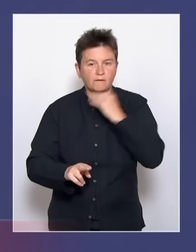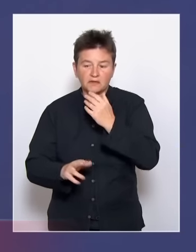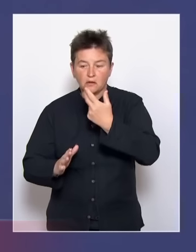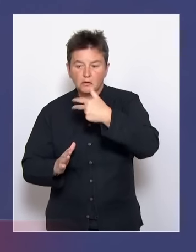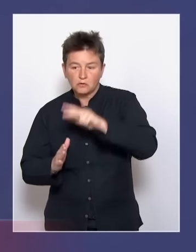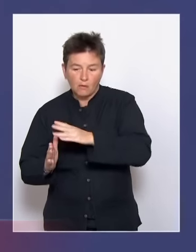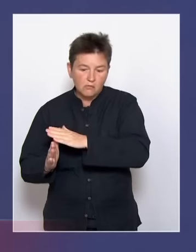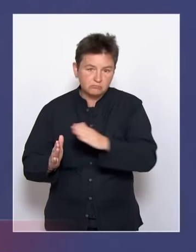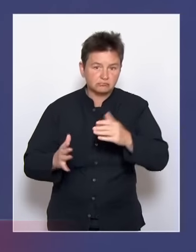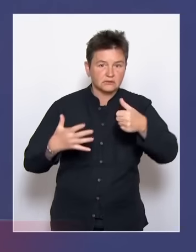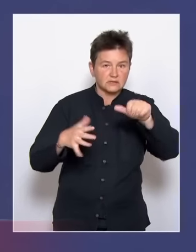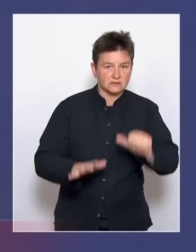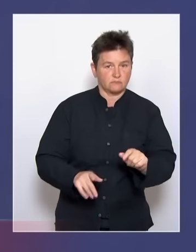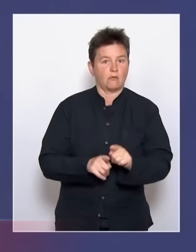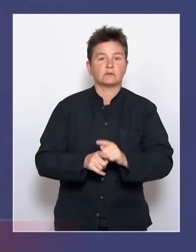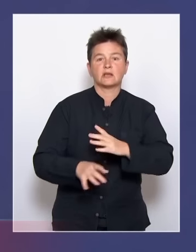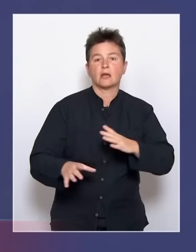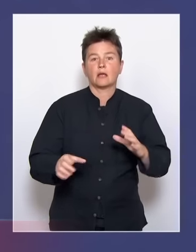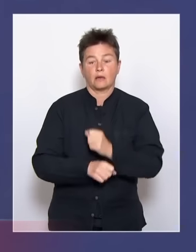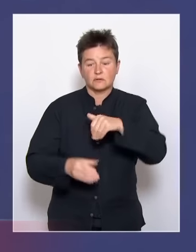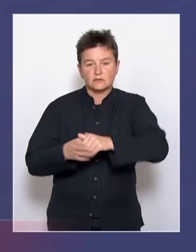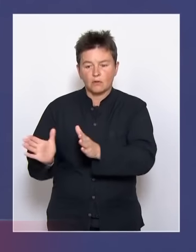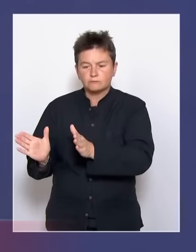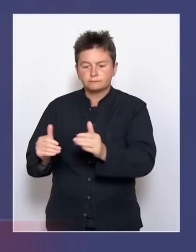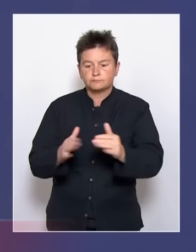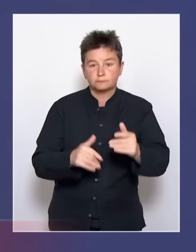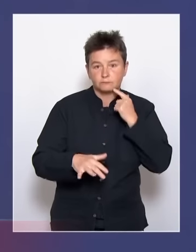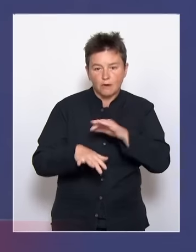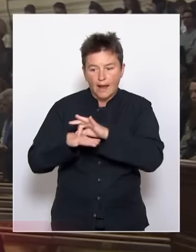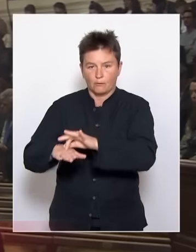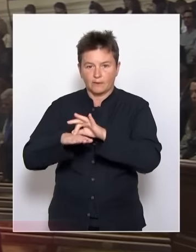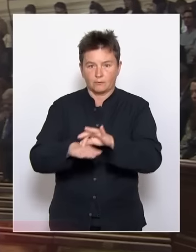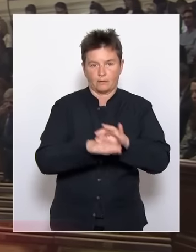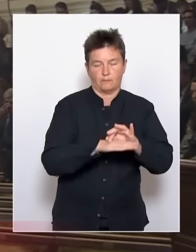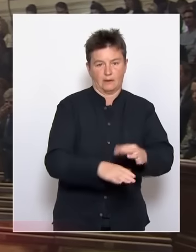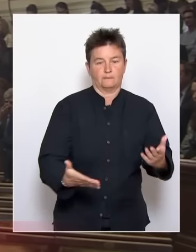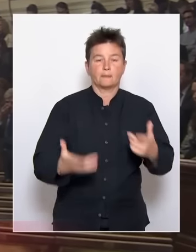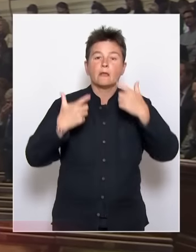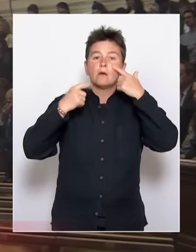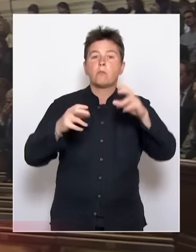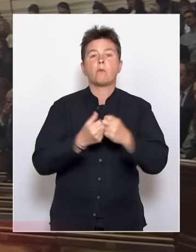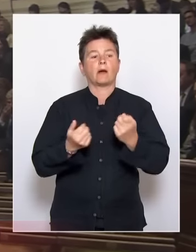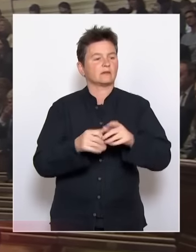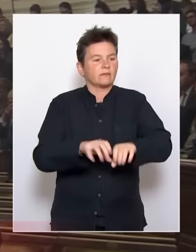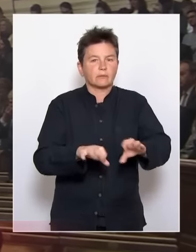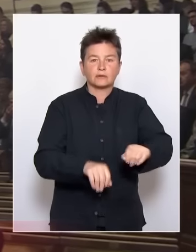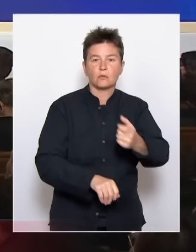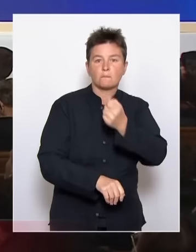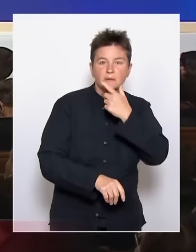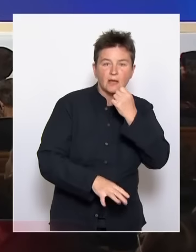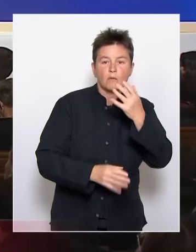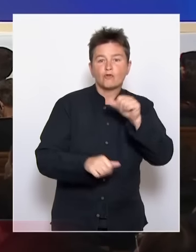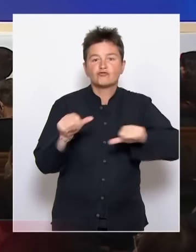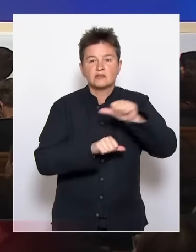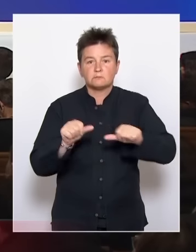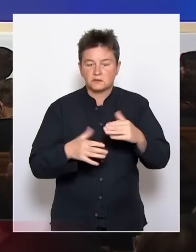et en réussissant sur, justement, les secteurs clés à accompagner. Mais on le voit bien dans les secteurs comme les médicaments critiques ou la chimie,